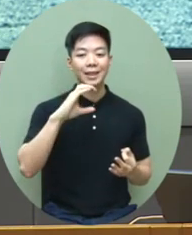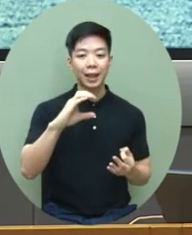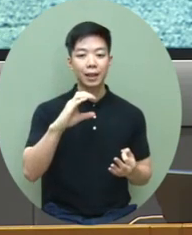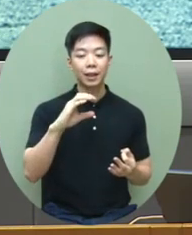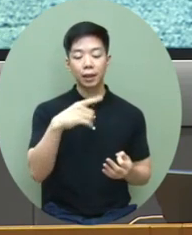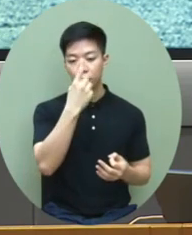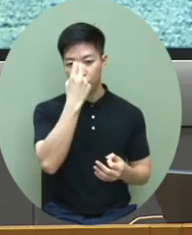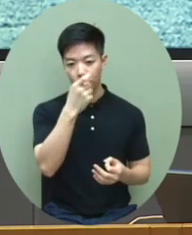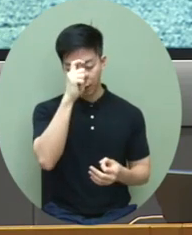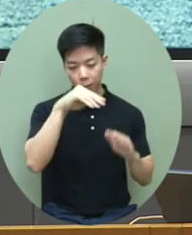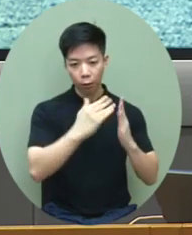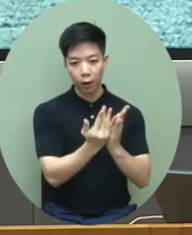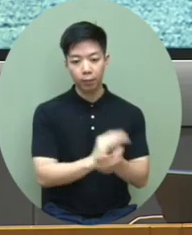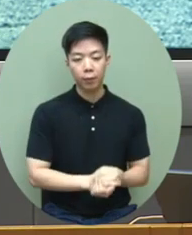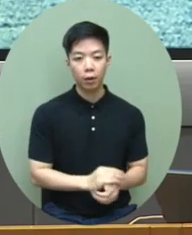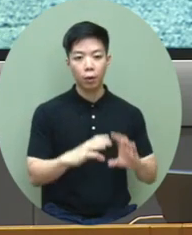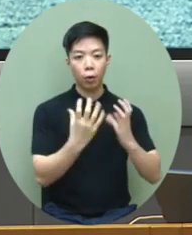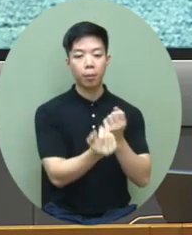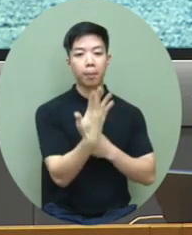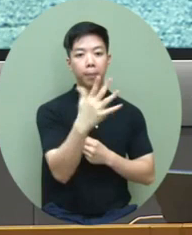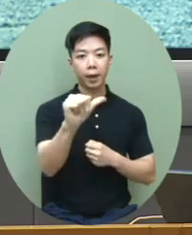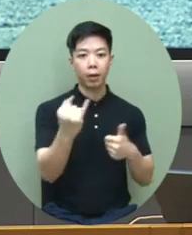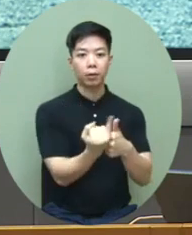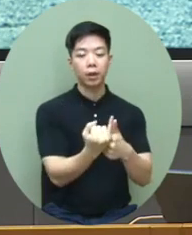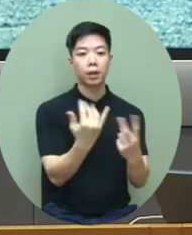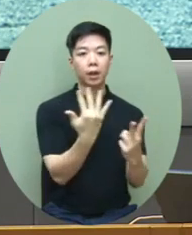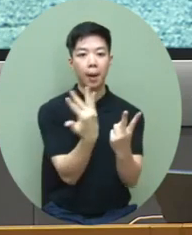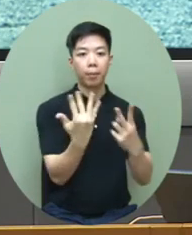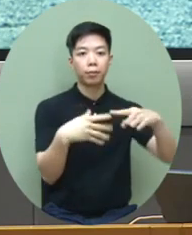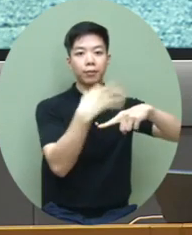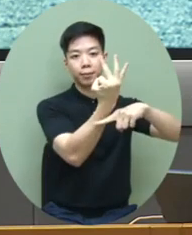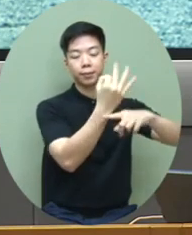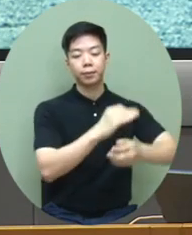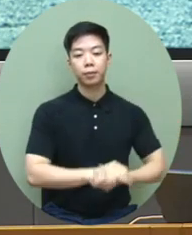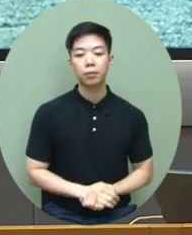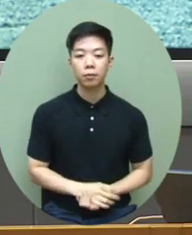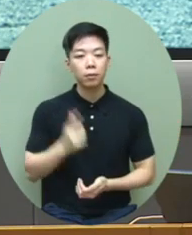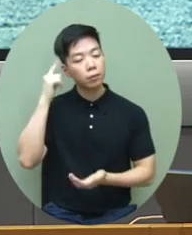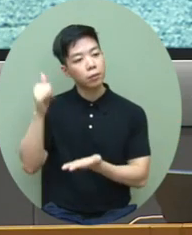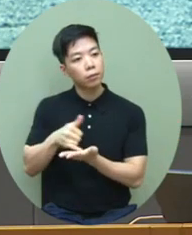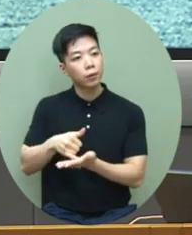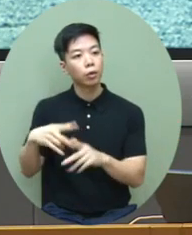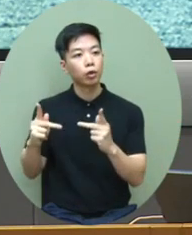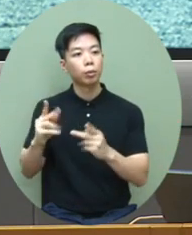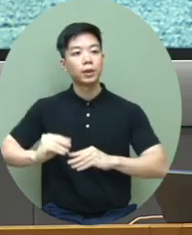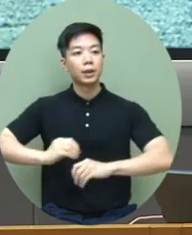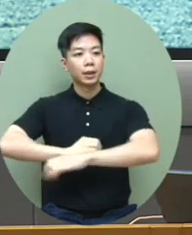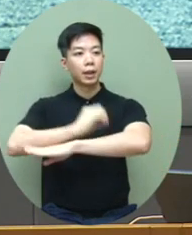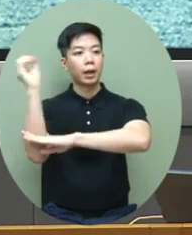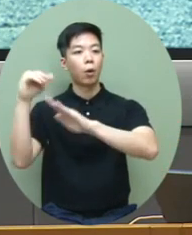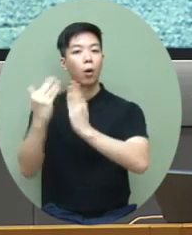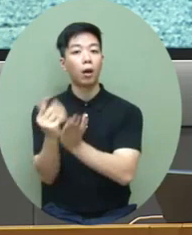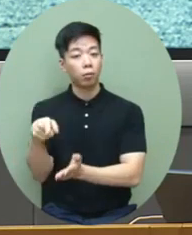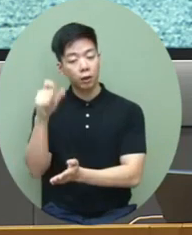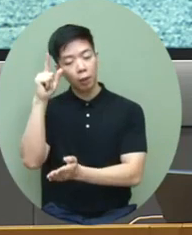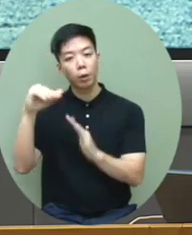校，咁就5A班有25個學生，就有3位確診啦。康智屯門晨曦學校係一間特殊學校